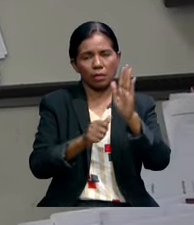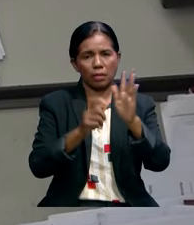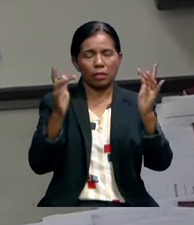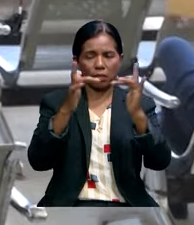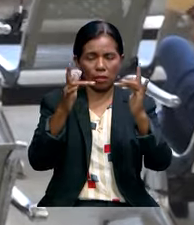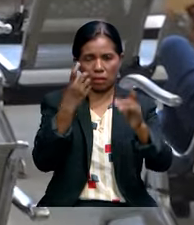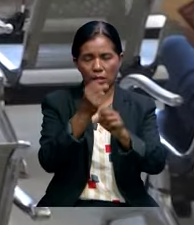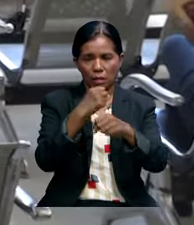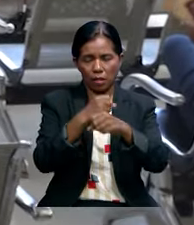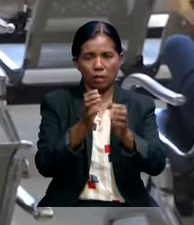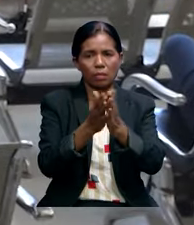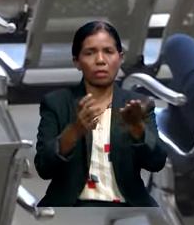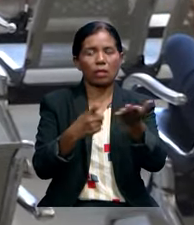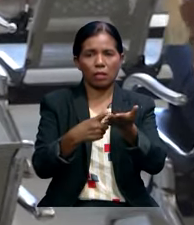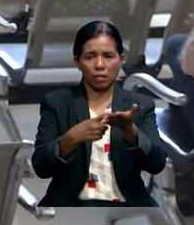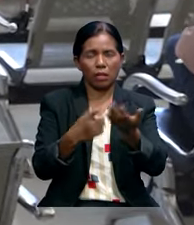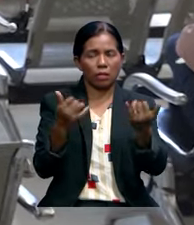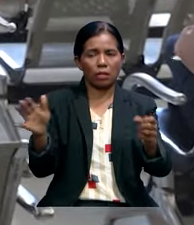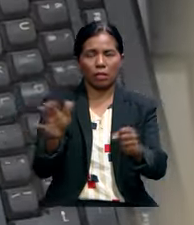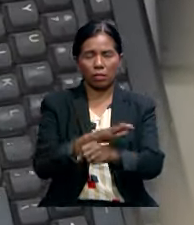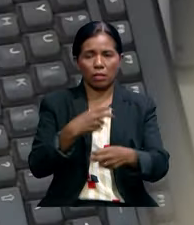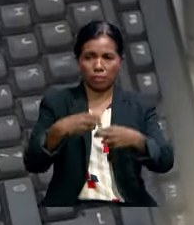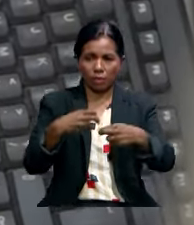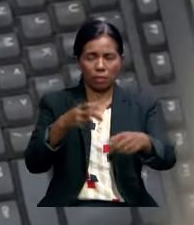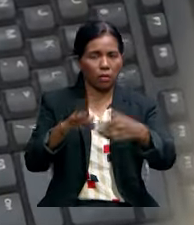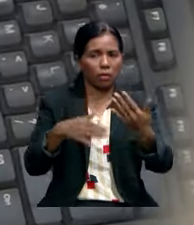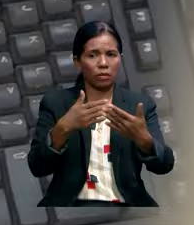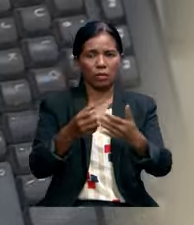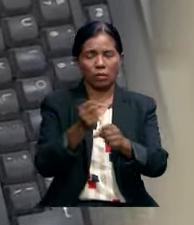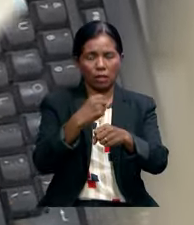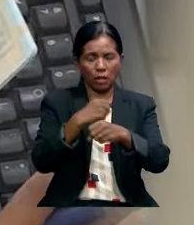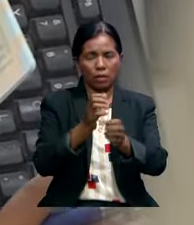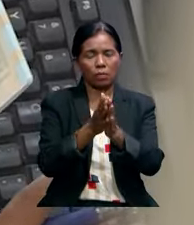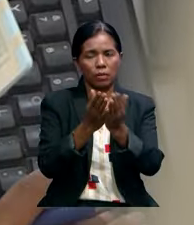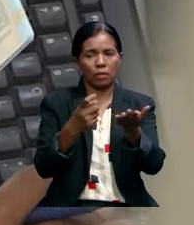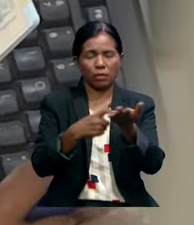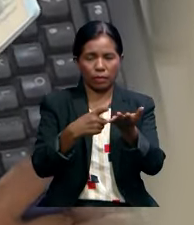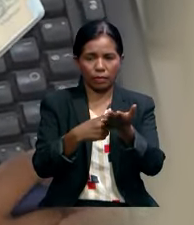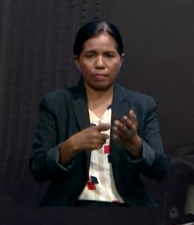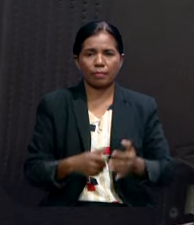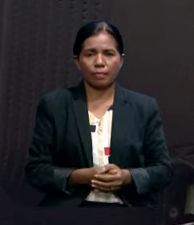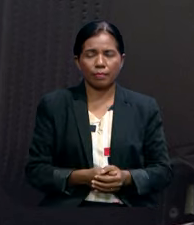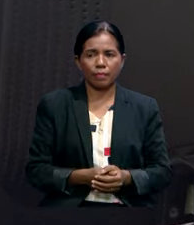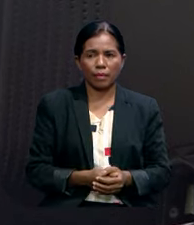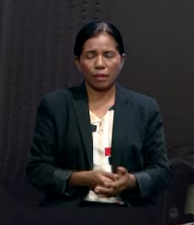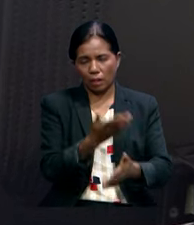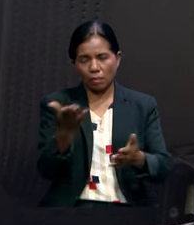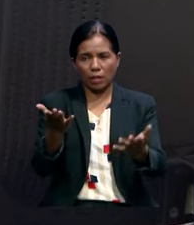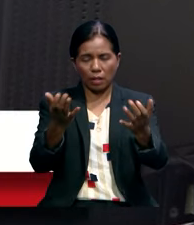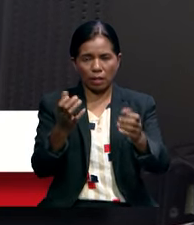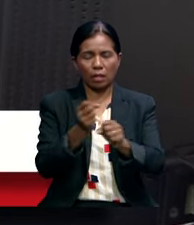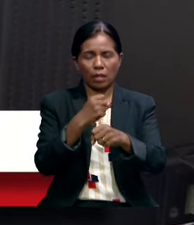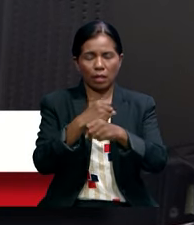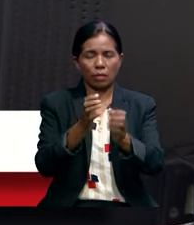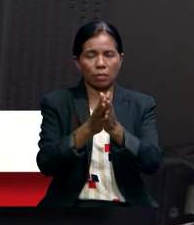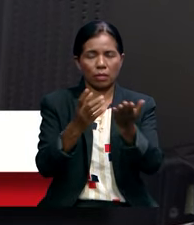trata pasaporte dadaung ne nekono ho di dificulta Sidadang Ho tuatu trata pasaporte online. Terima karak trata